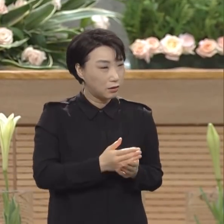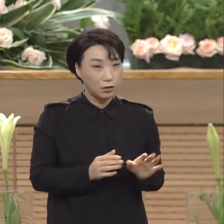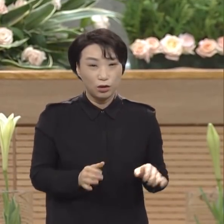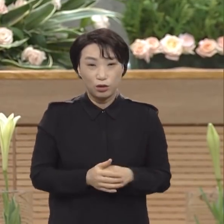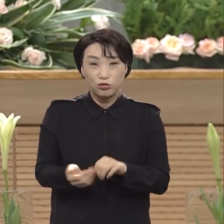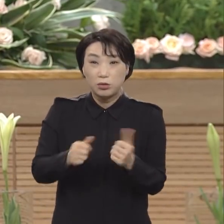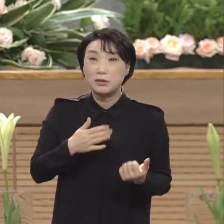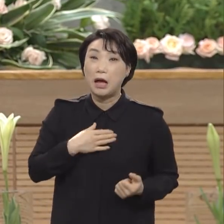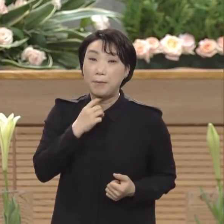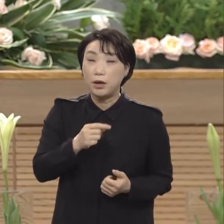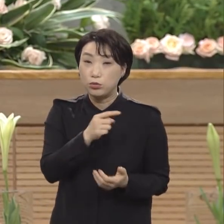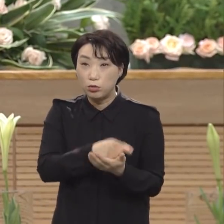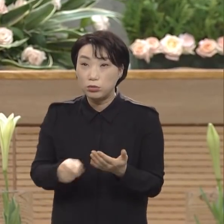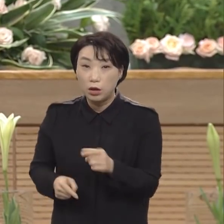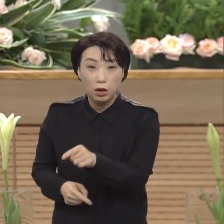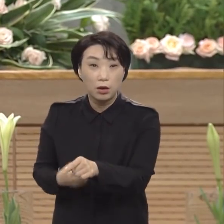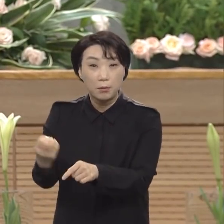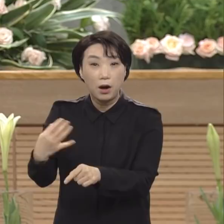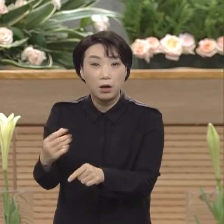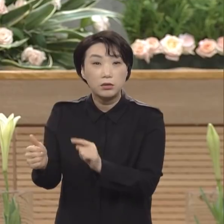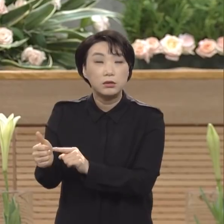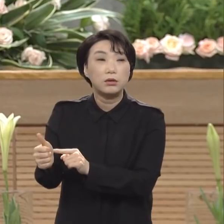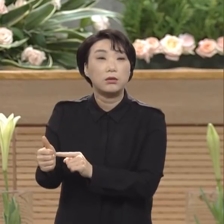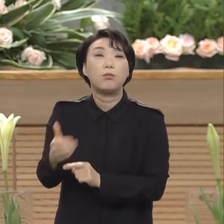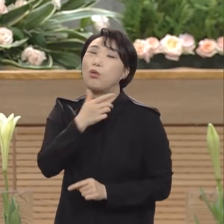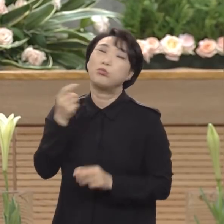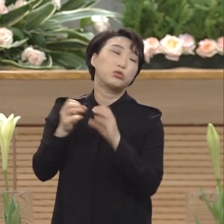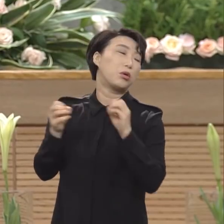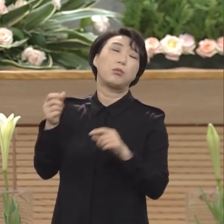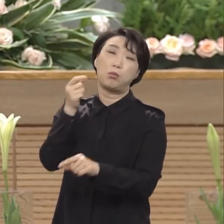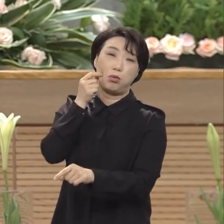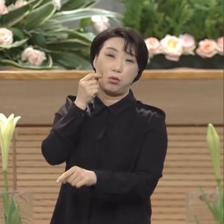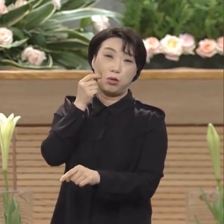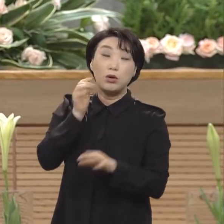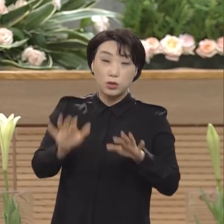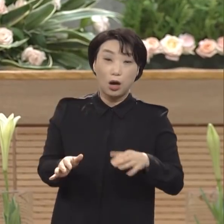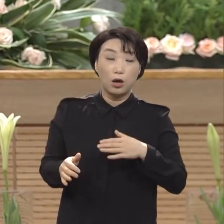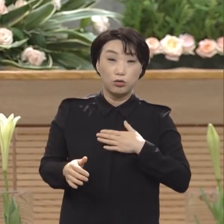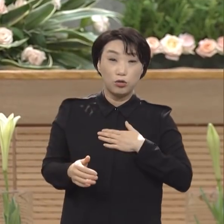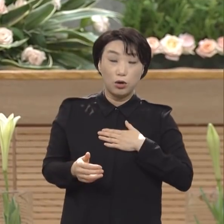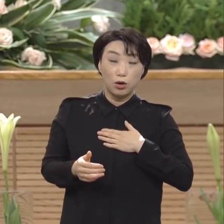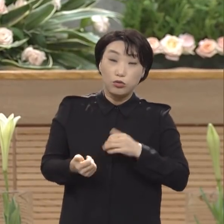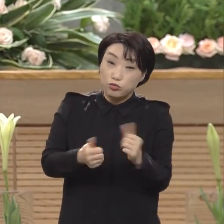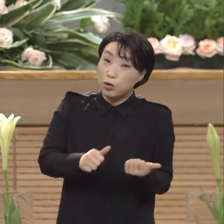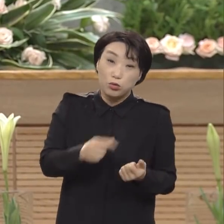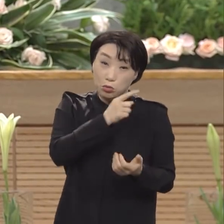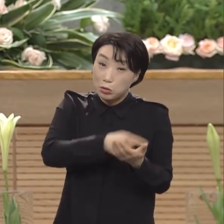죽으면 나만 손해라는 사람은 복음 못 전해. 죽어서 내가 손해가 아니오.